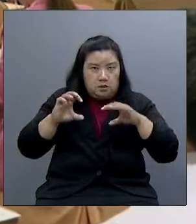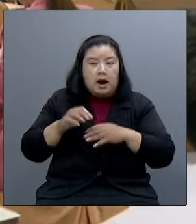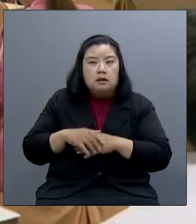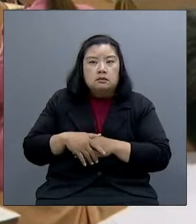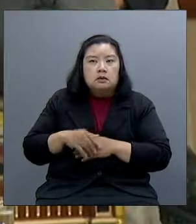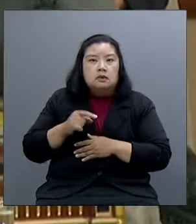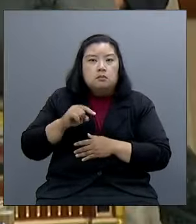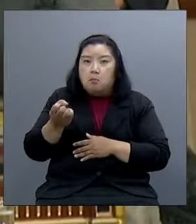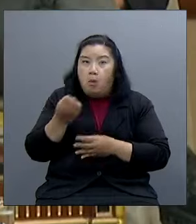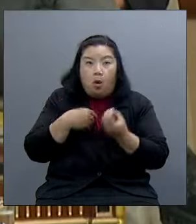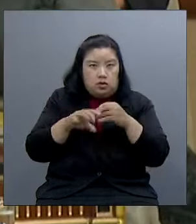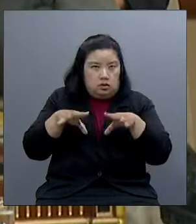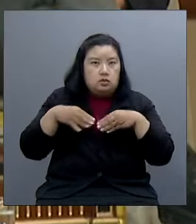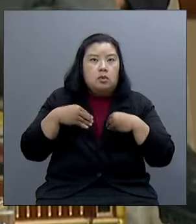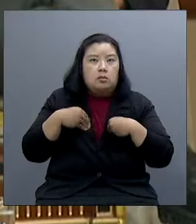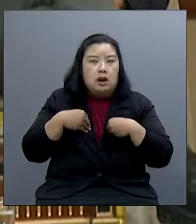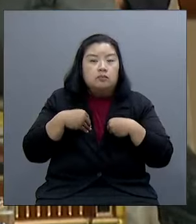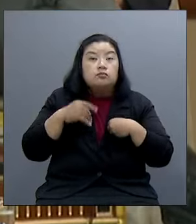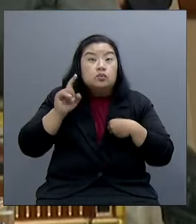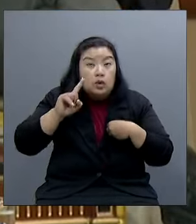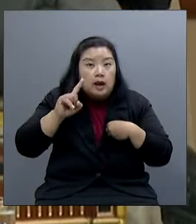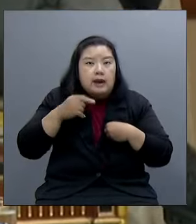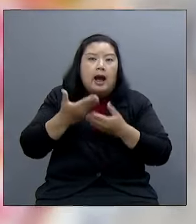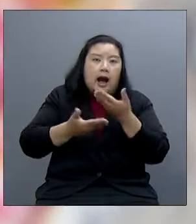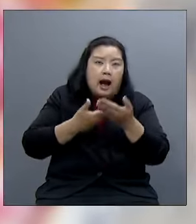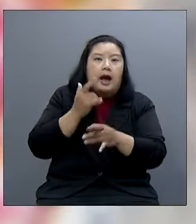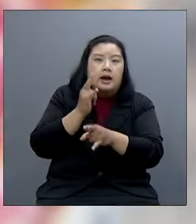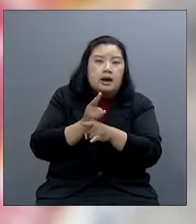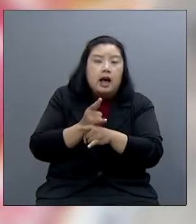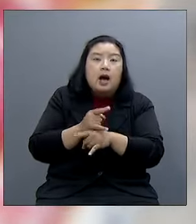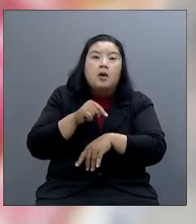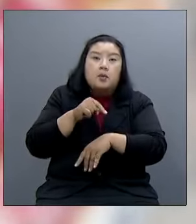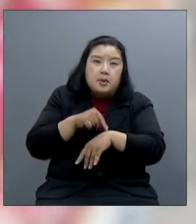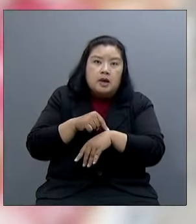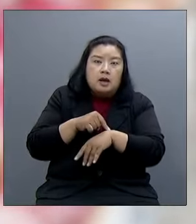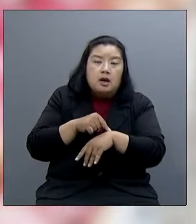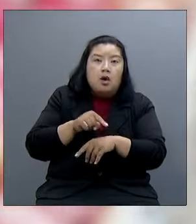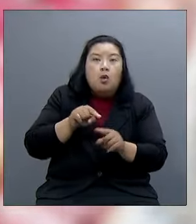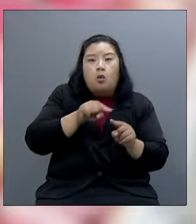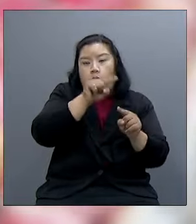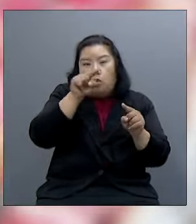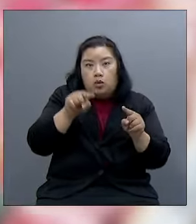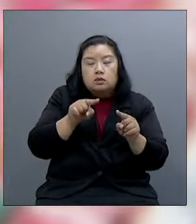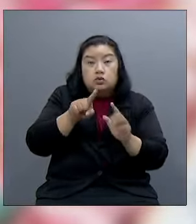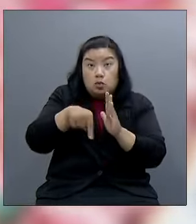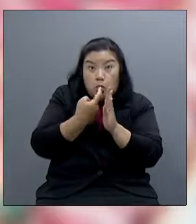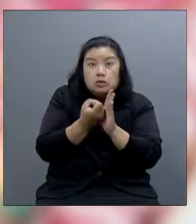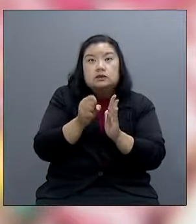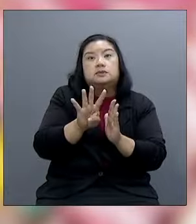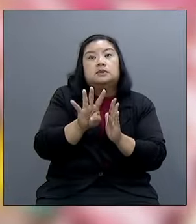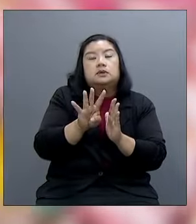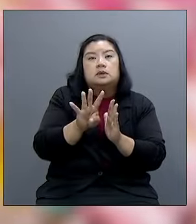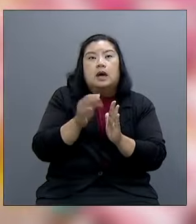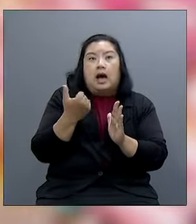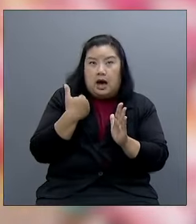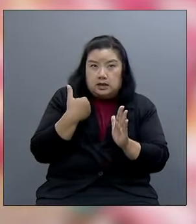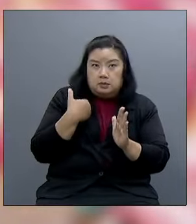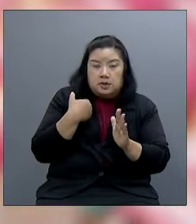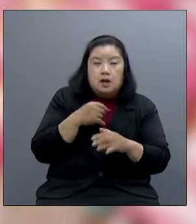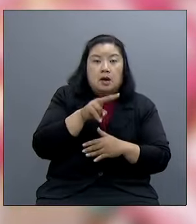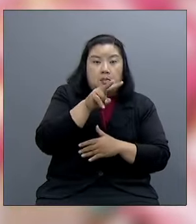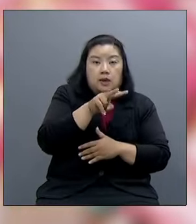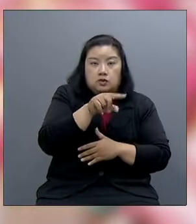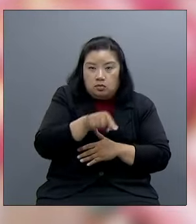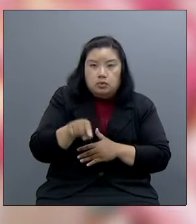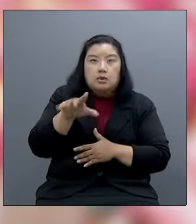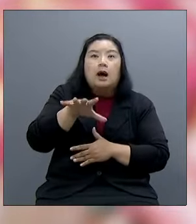กรณีการเสนอขยายเวลาการขายเครื่องดื่มแอลกอฮอล์จาก10ชั่วโมงเป็น14ชั่วโมงต่อวันค่ะหรือว่าเพิ่มช่วงบ่าย2ถึง5โมงเย็นน